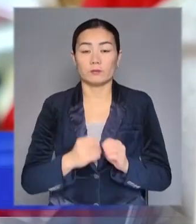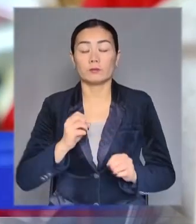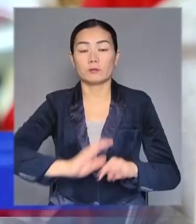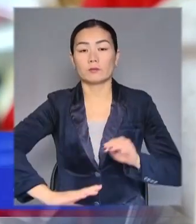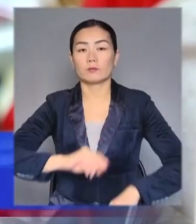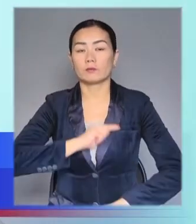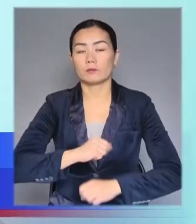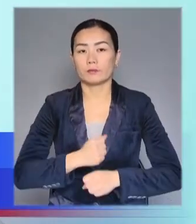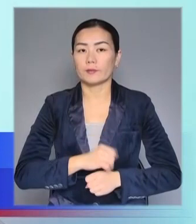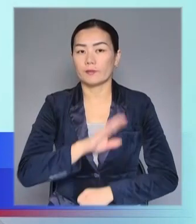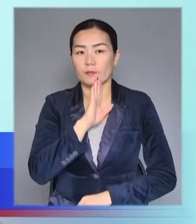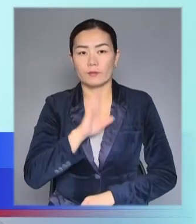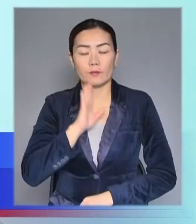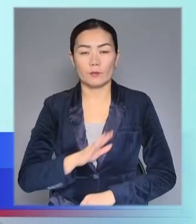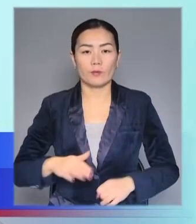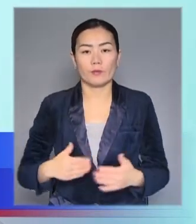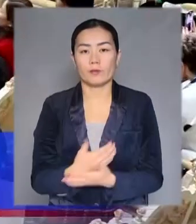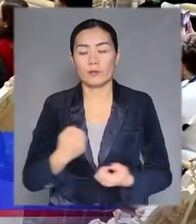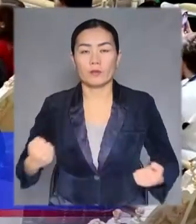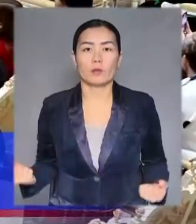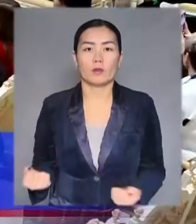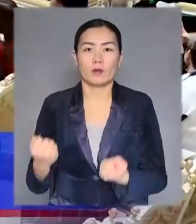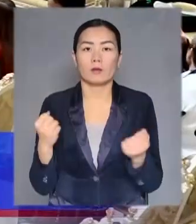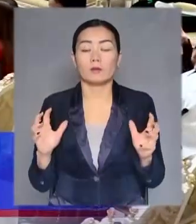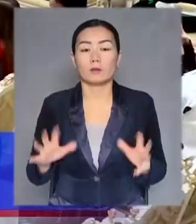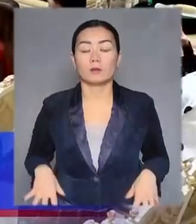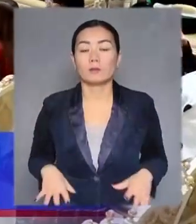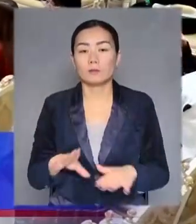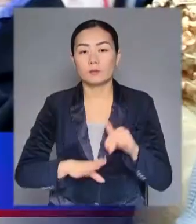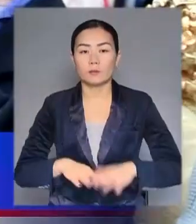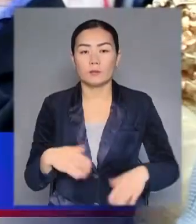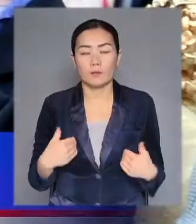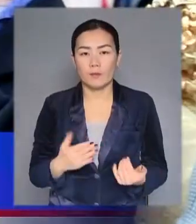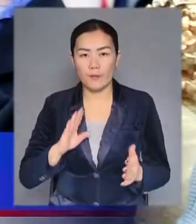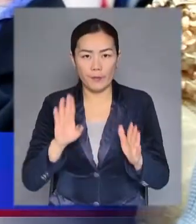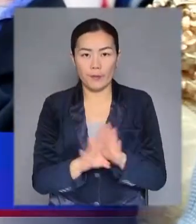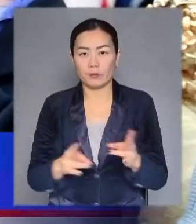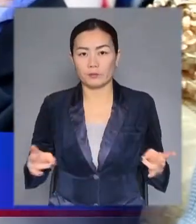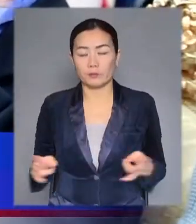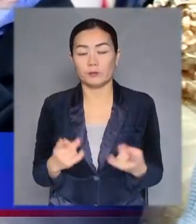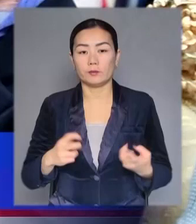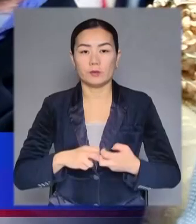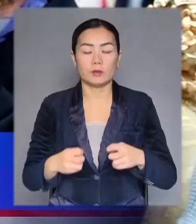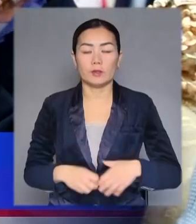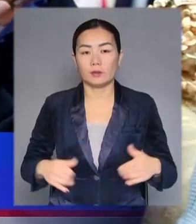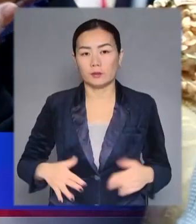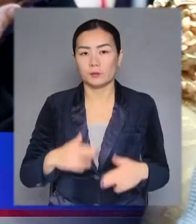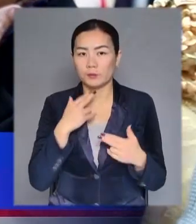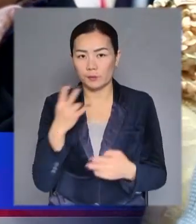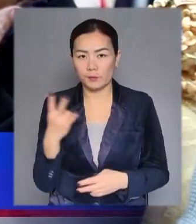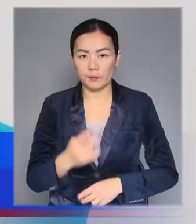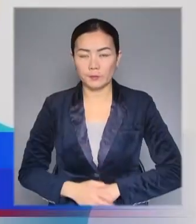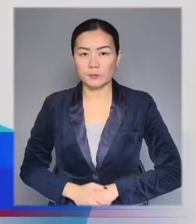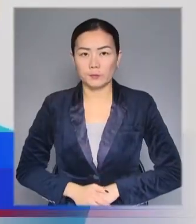бағытты қамтиды. Қыз-келіншектерге жан-жақтан қолдау көрсету, заңды тұрғыдан мамандар кеңесіне жүгіну, өткір проблемаларға назар